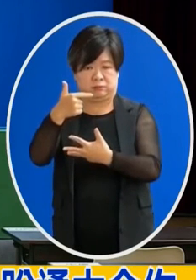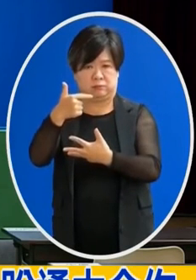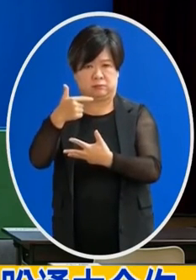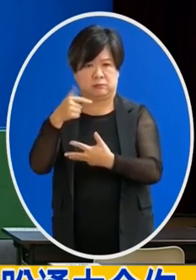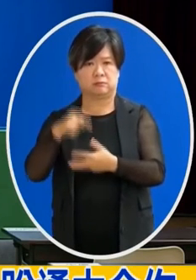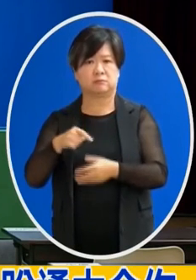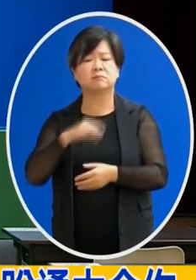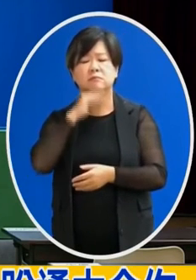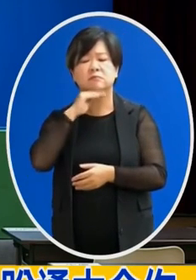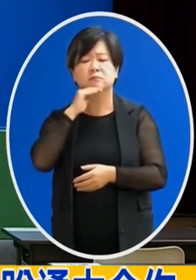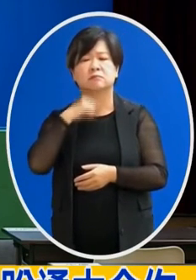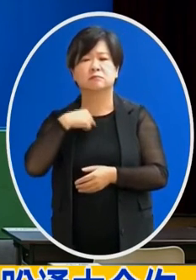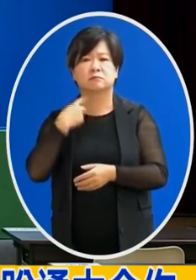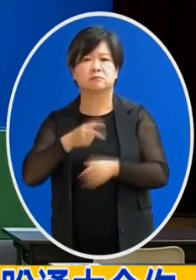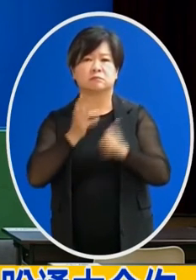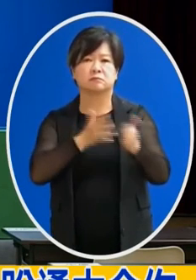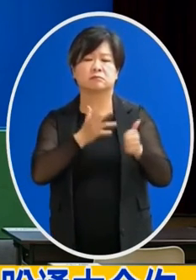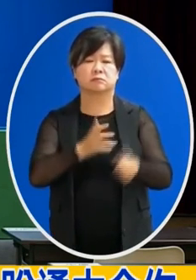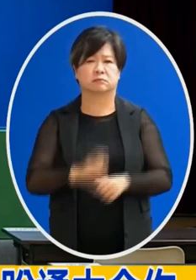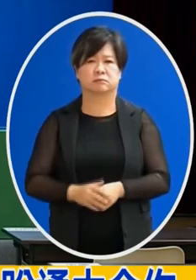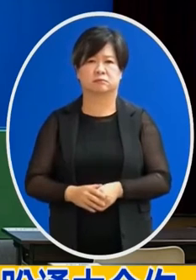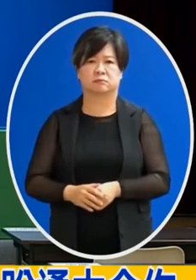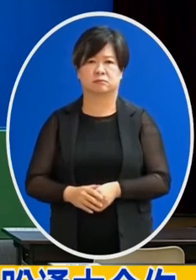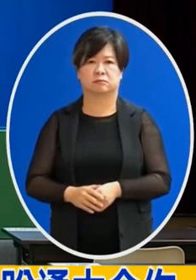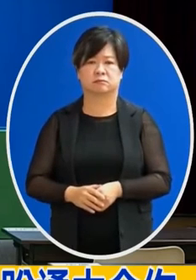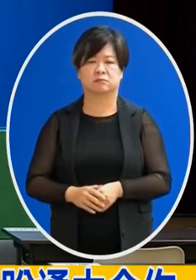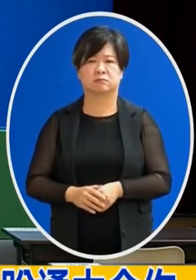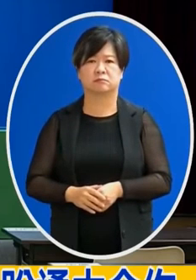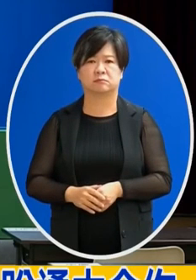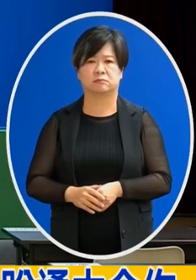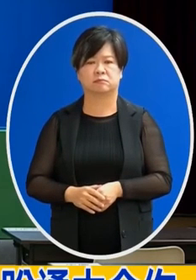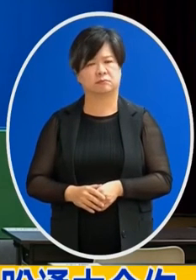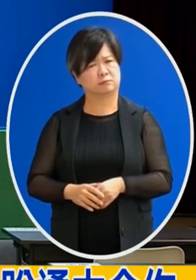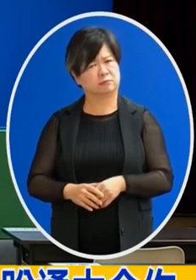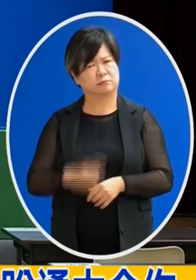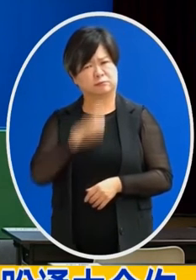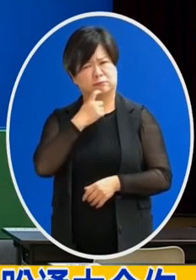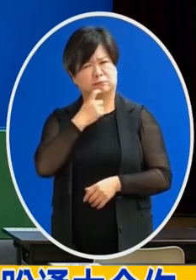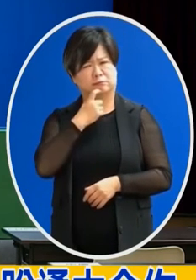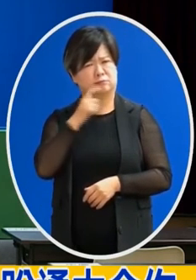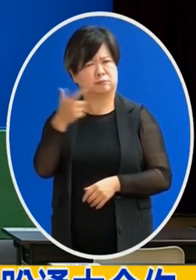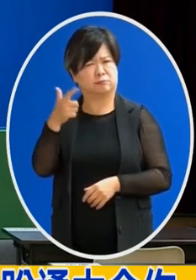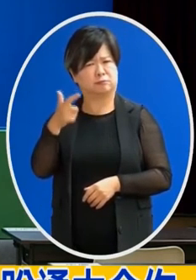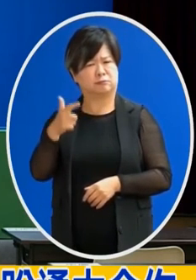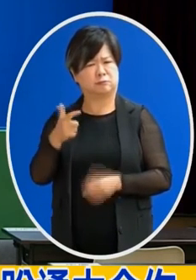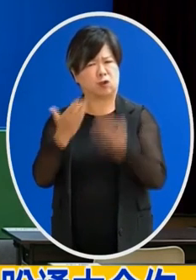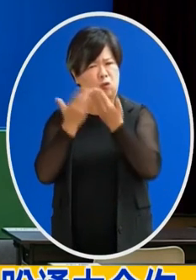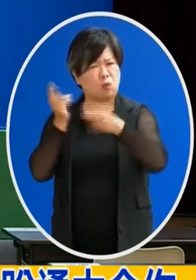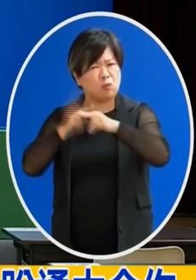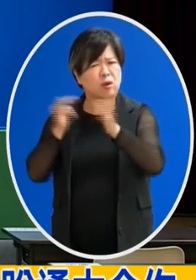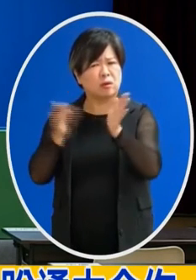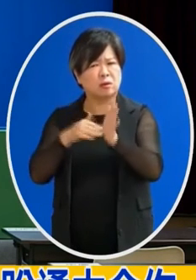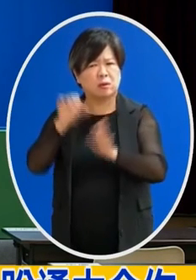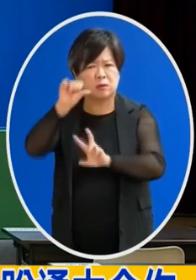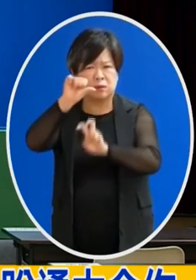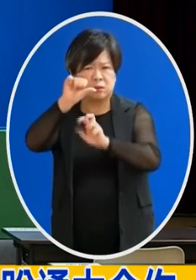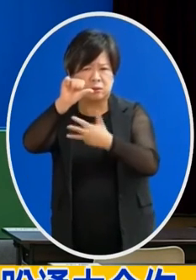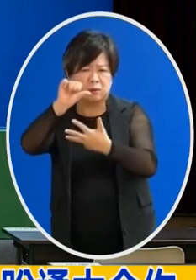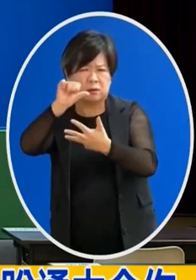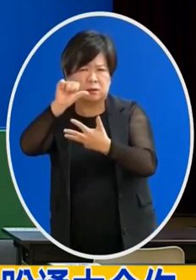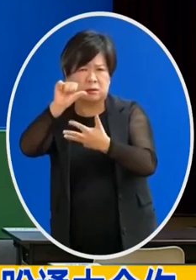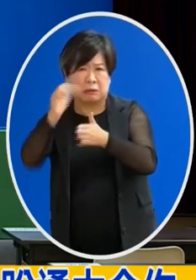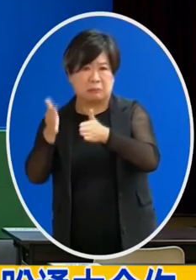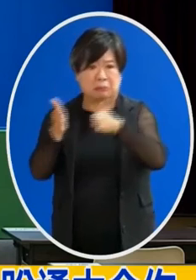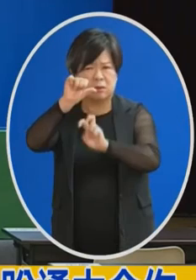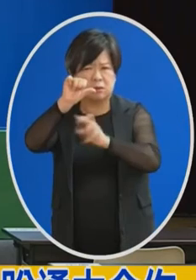点我们再确认一下，因为我们再确认一下， 对不对？好像不是，因为现在停课是到5月28， 是， 所以